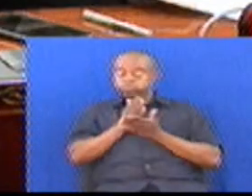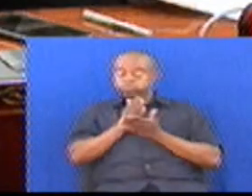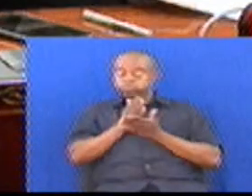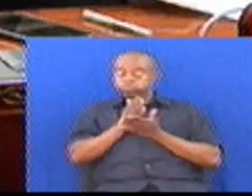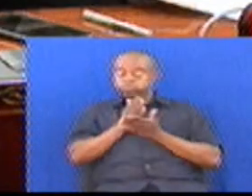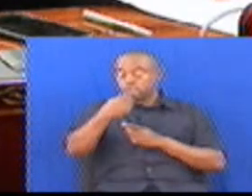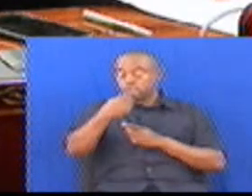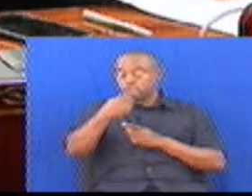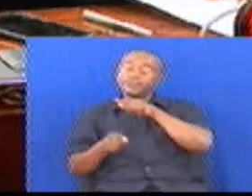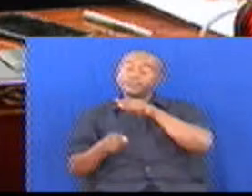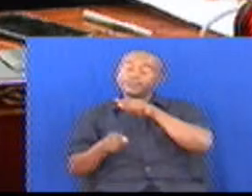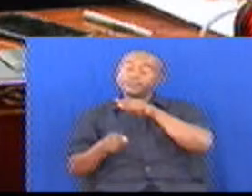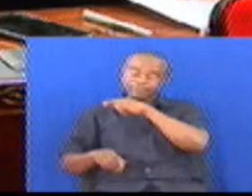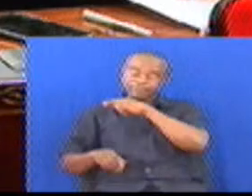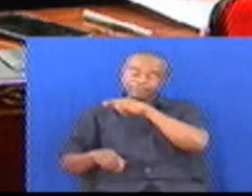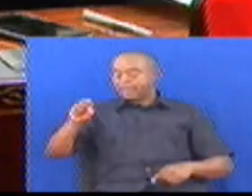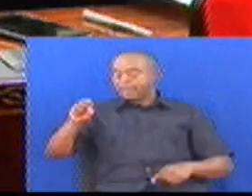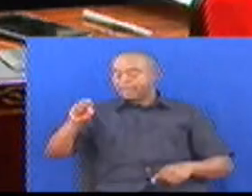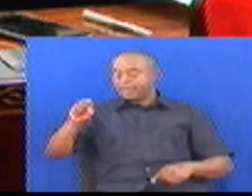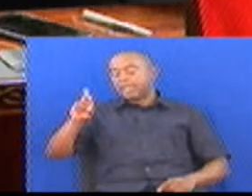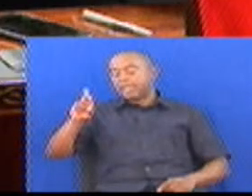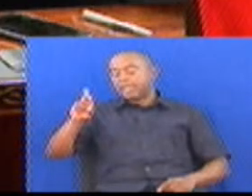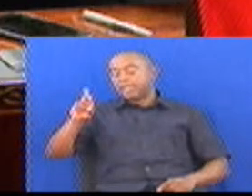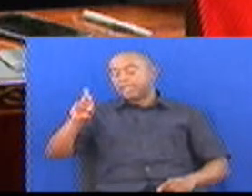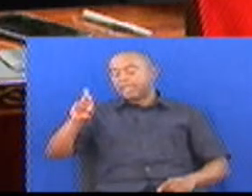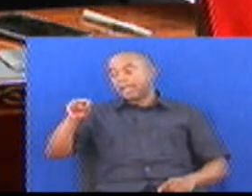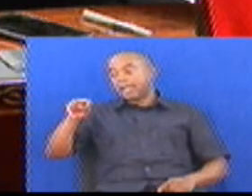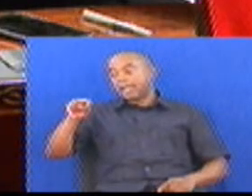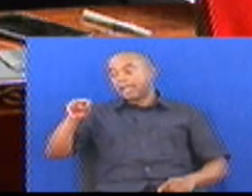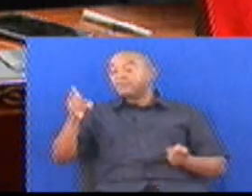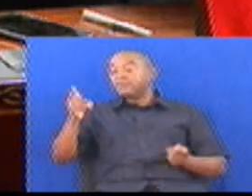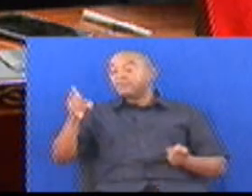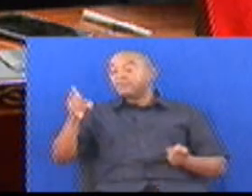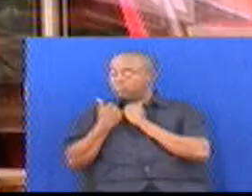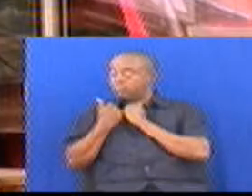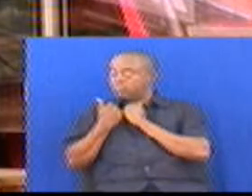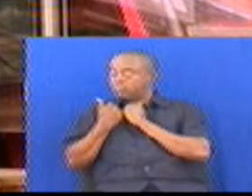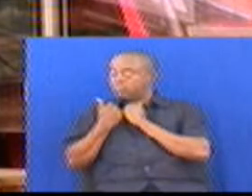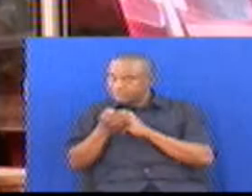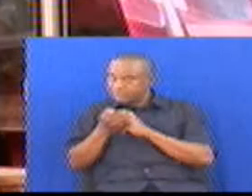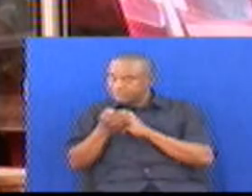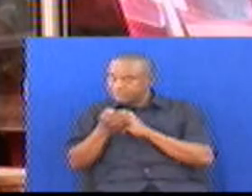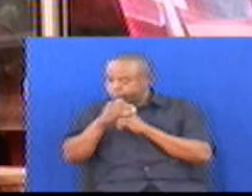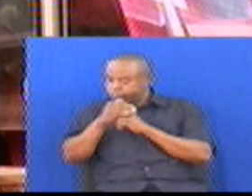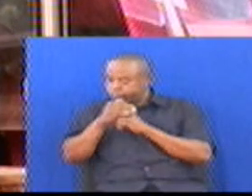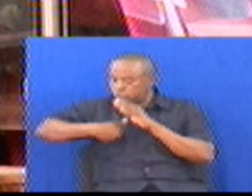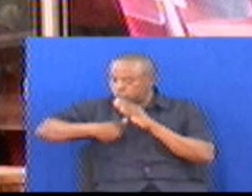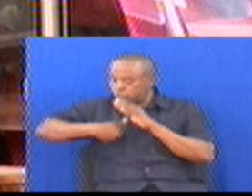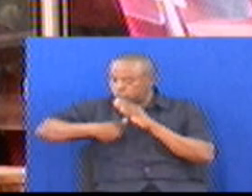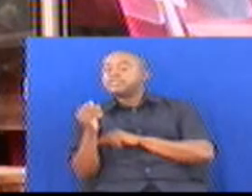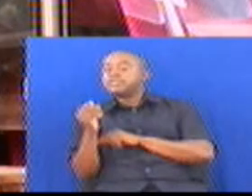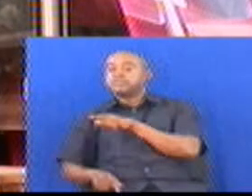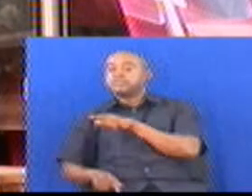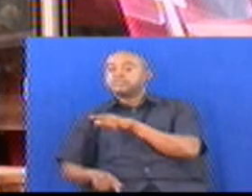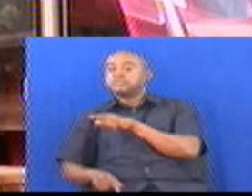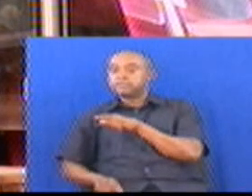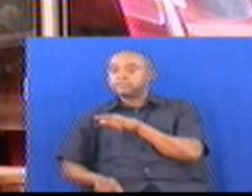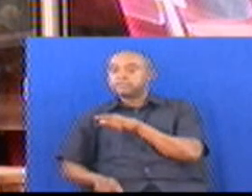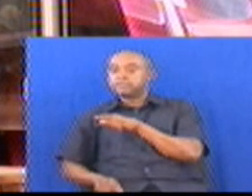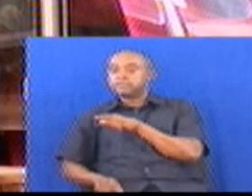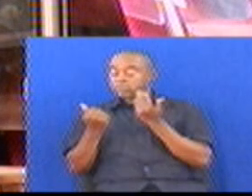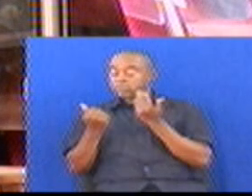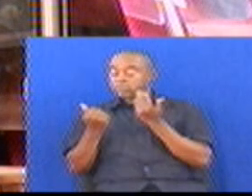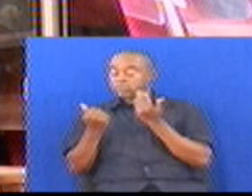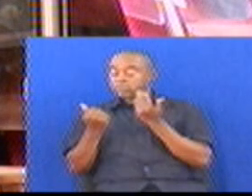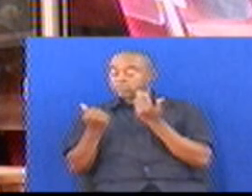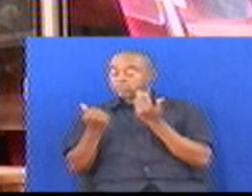center Mererani, kuimarika kwa udhibiti wa madini na kupunguza utoroshaji wa madini hasa kufuatia kukamilika kwa